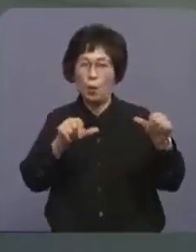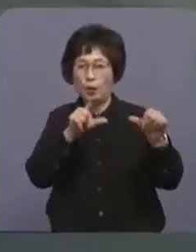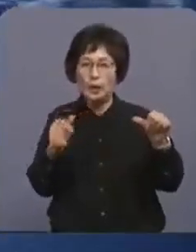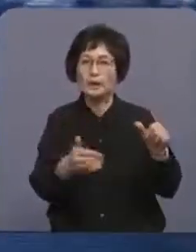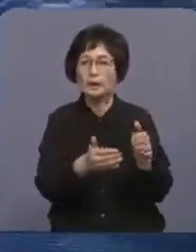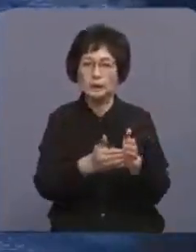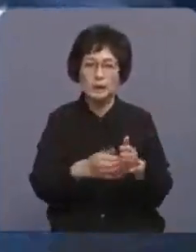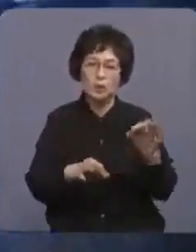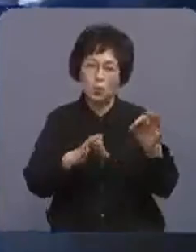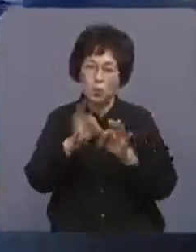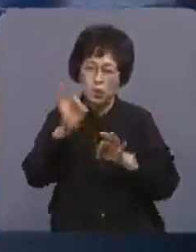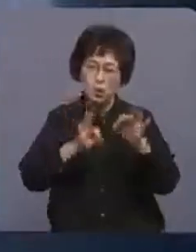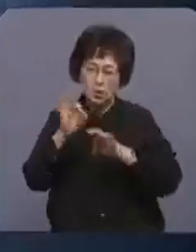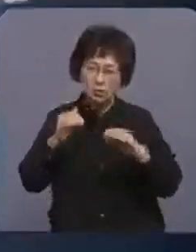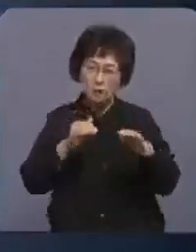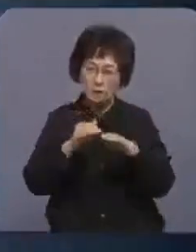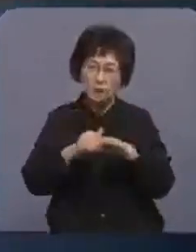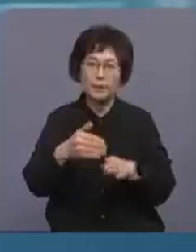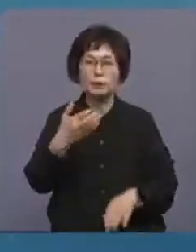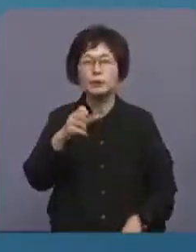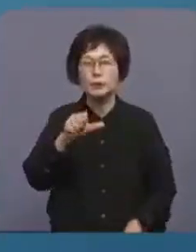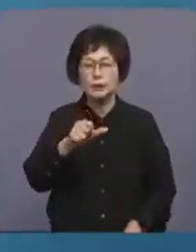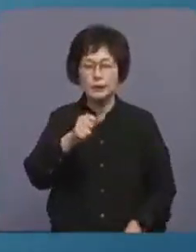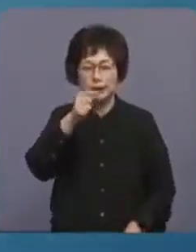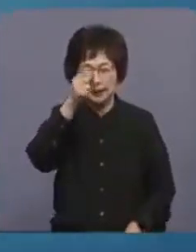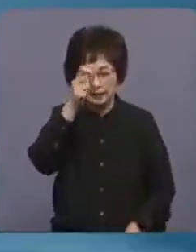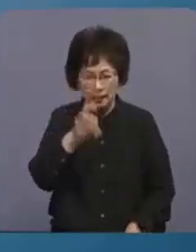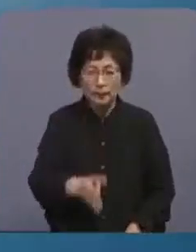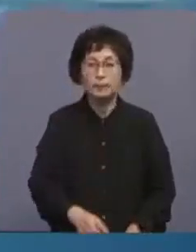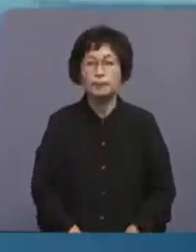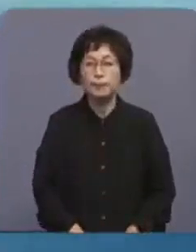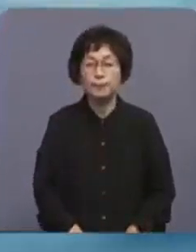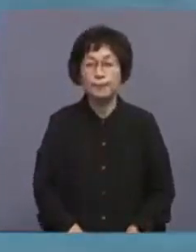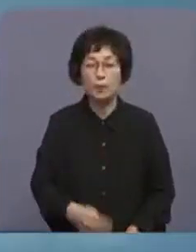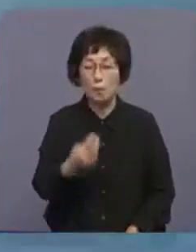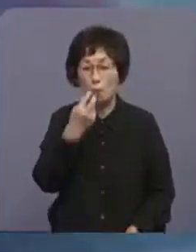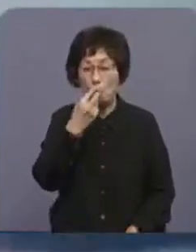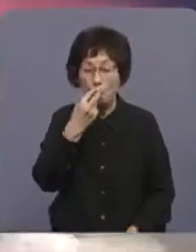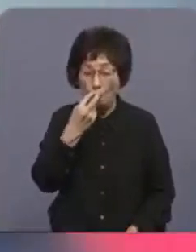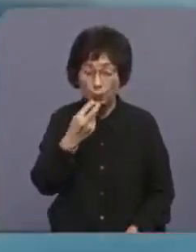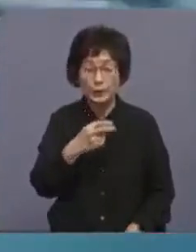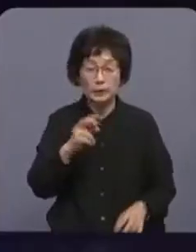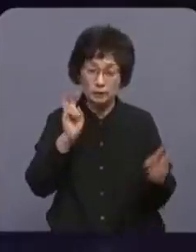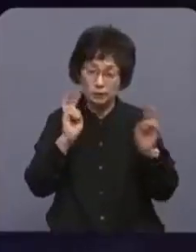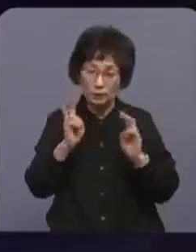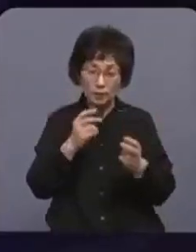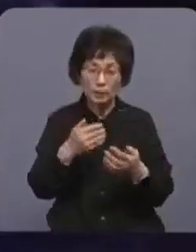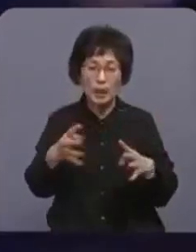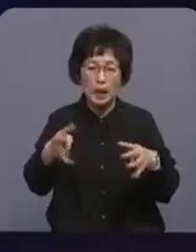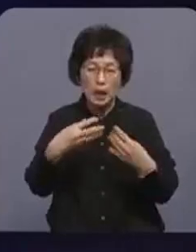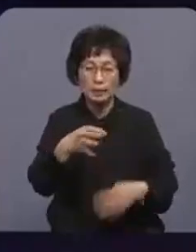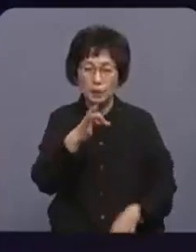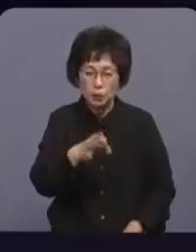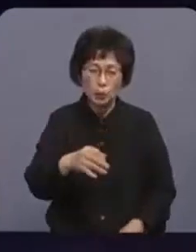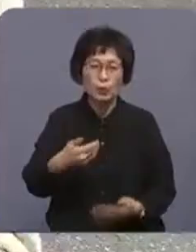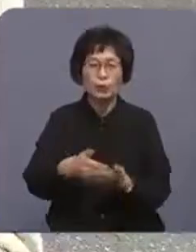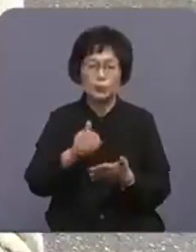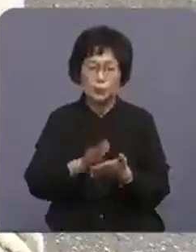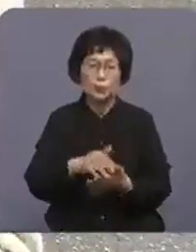95차례. 사고를 낸 뒤 상대 차량의 보험사로부터 합의금과 수리비 명목으로 7억 원을